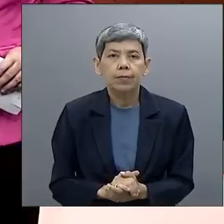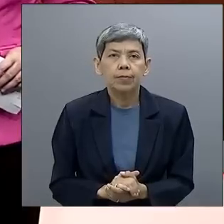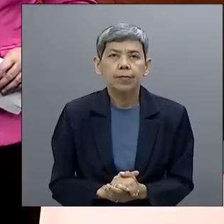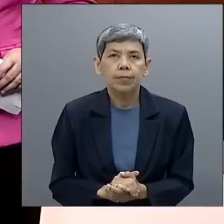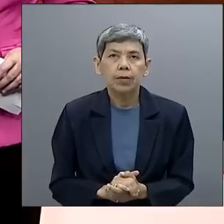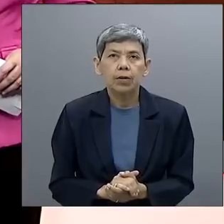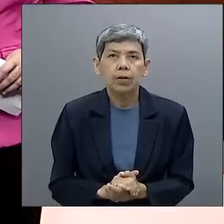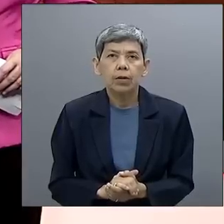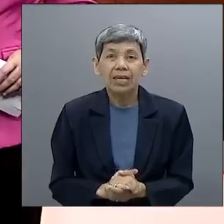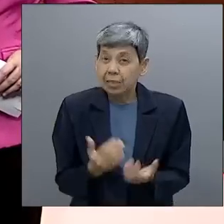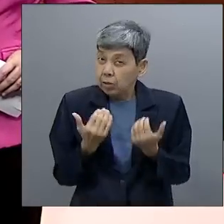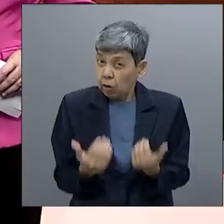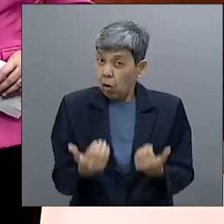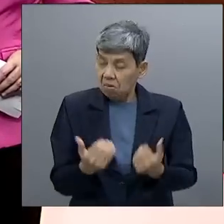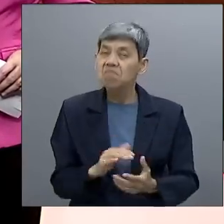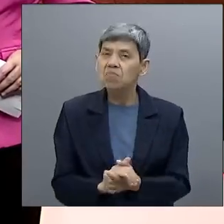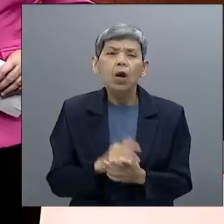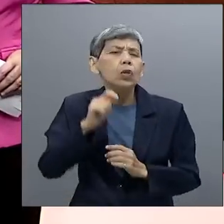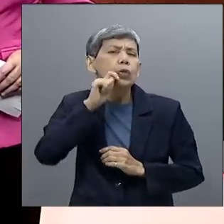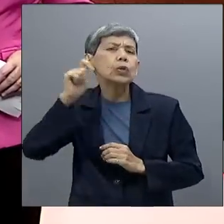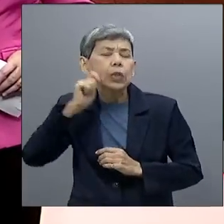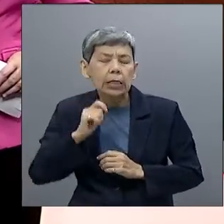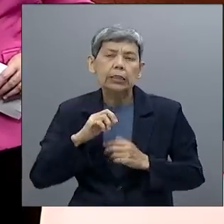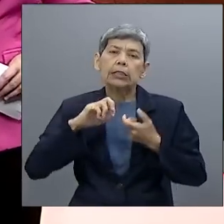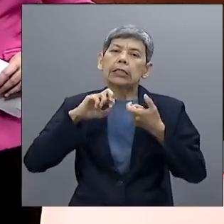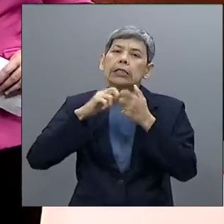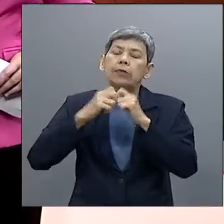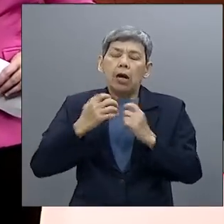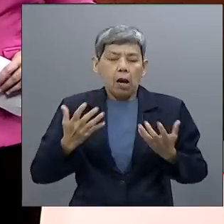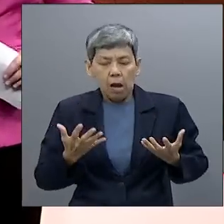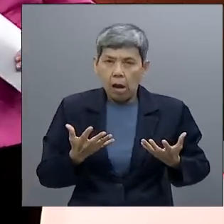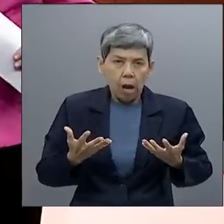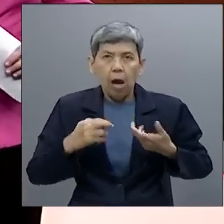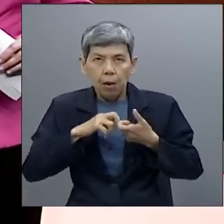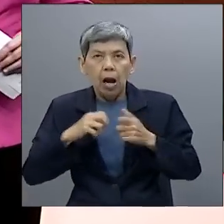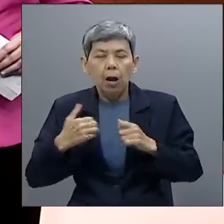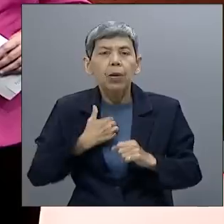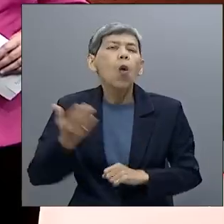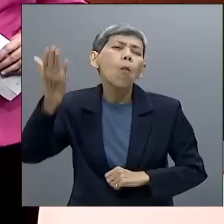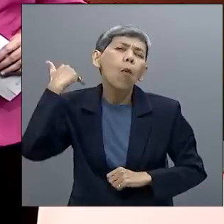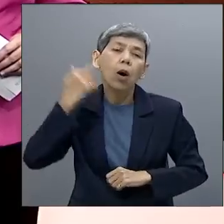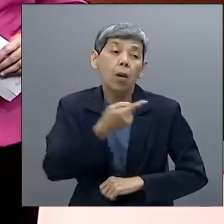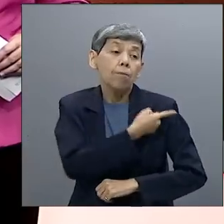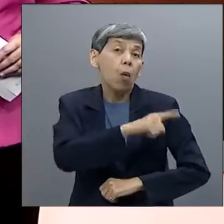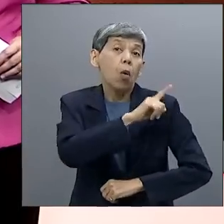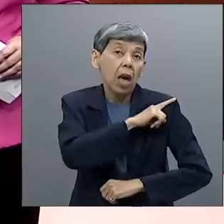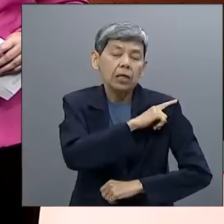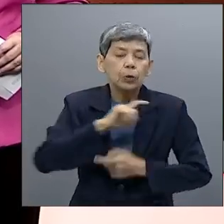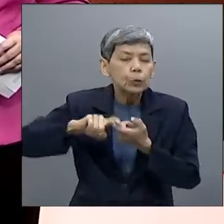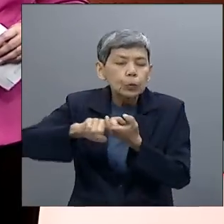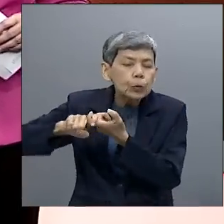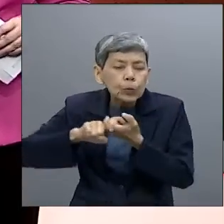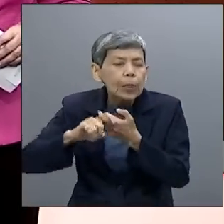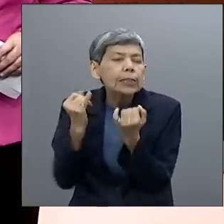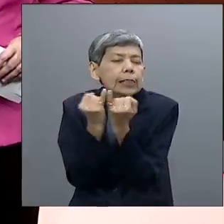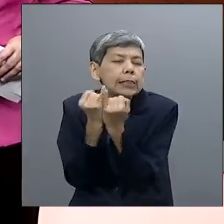ความเคลื่อนไหวในครั้งนี้นะคะอาจจะทำให้ยูเครนตกเป็นฝ่ายที่เพลี่ยงพล้ำเพราะว่าที่ผ่านมาโปแลนด์ถือว่าเป็นพันธมิตรที่ใกล้